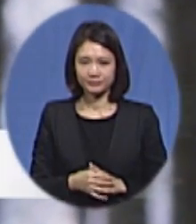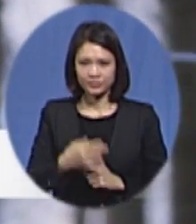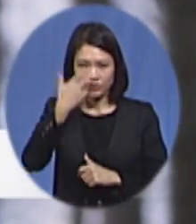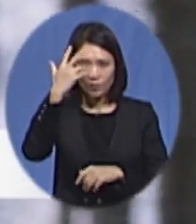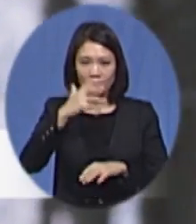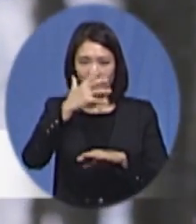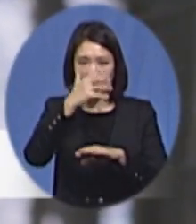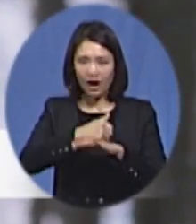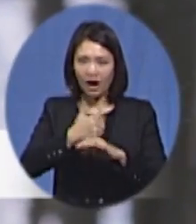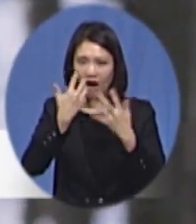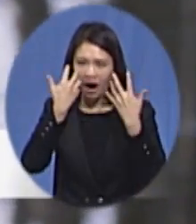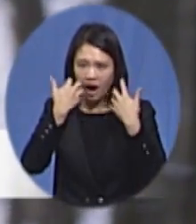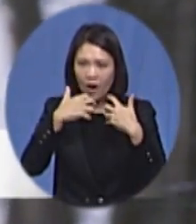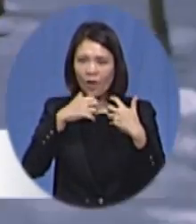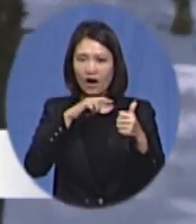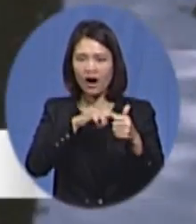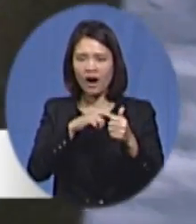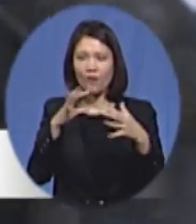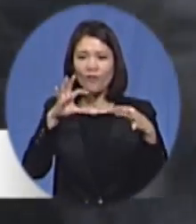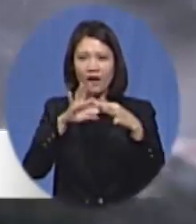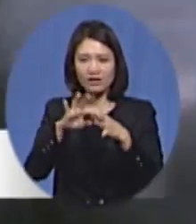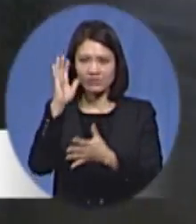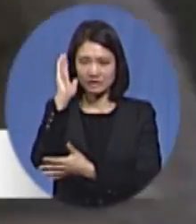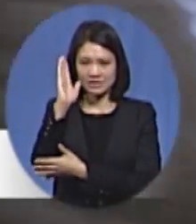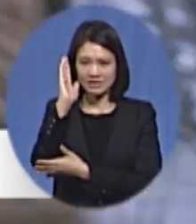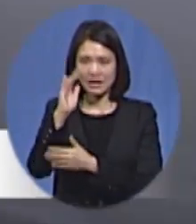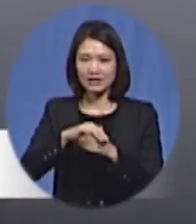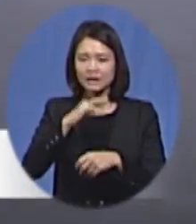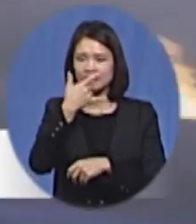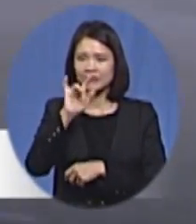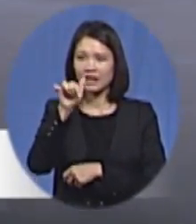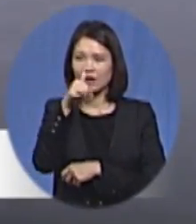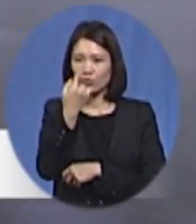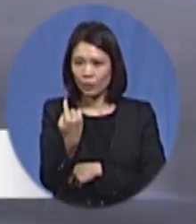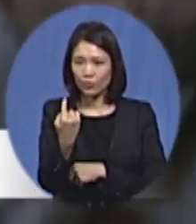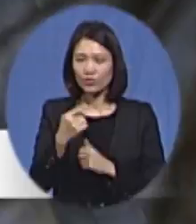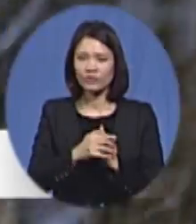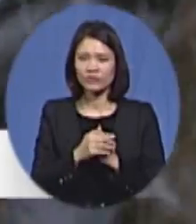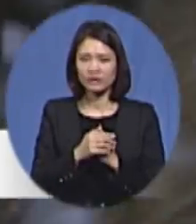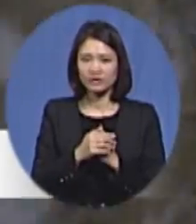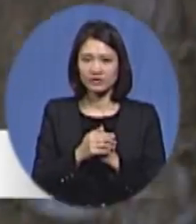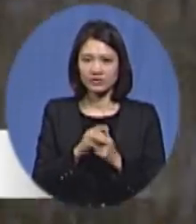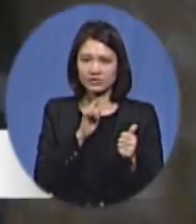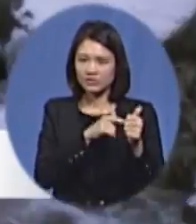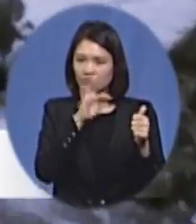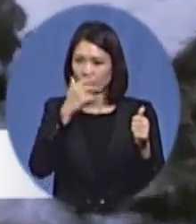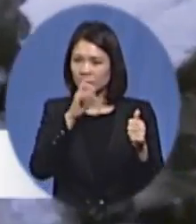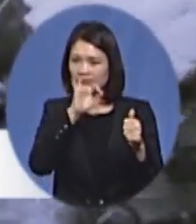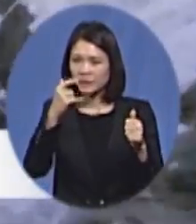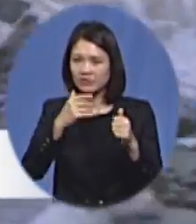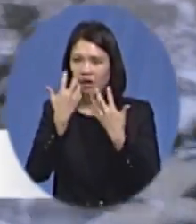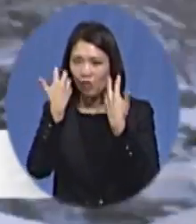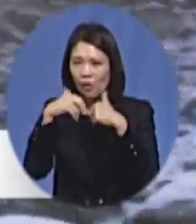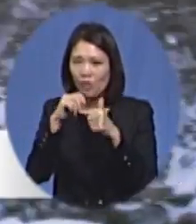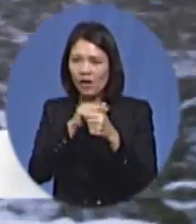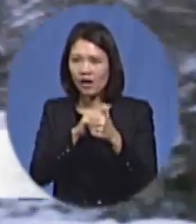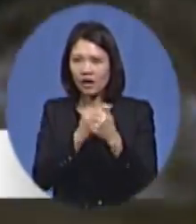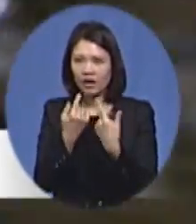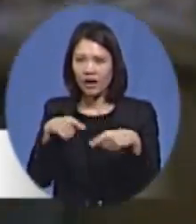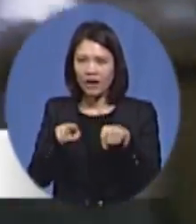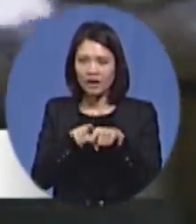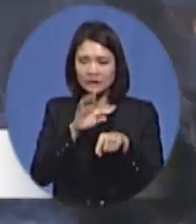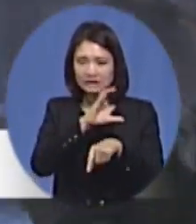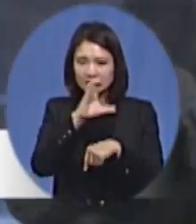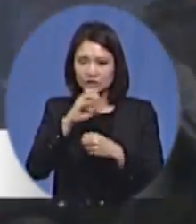조선의 마지막 호랑이를 둘러싼 이야기를 다룬 영화 대우. 배우 최민식은 호랑이의 대우가 CG를